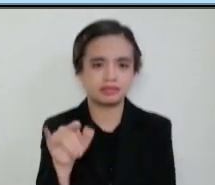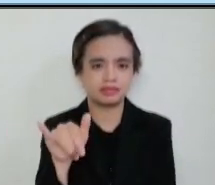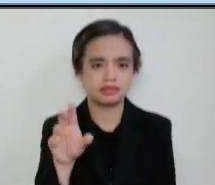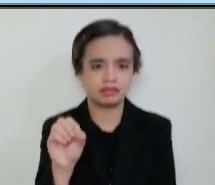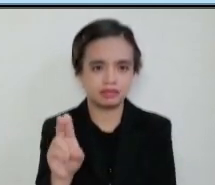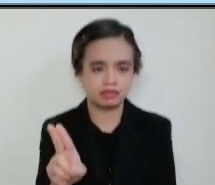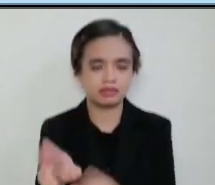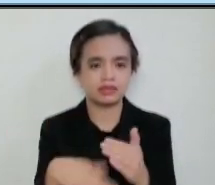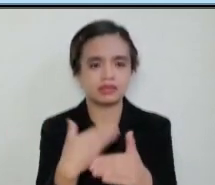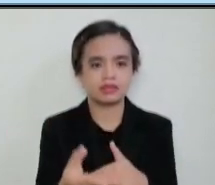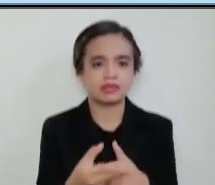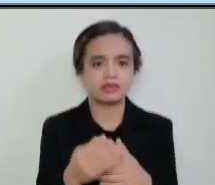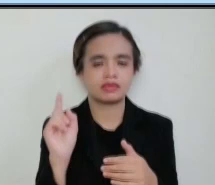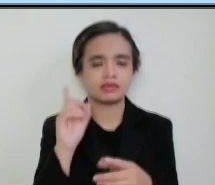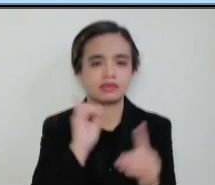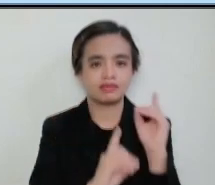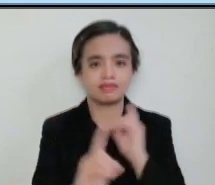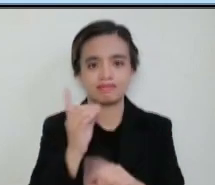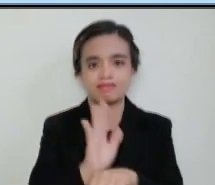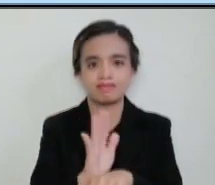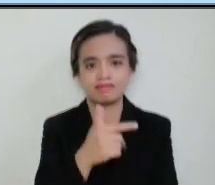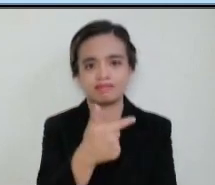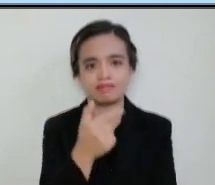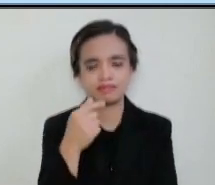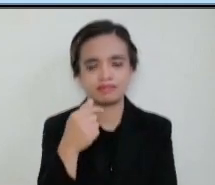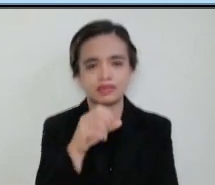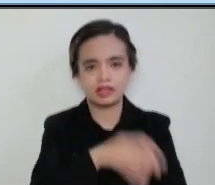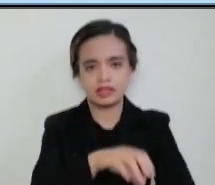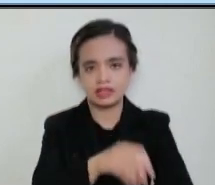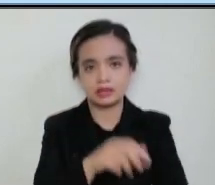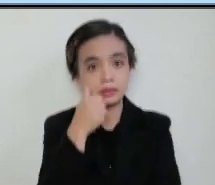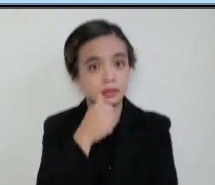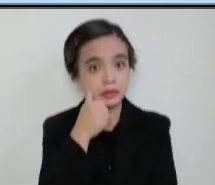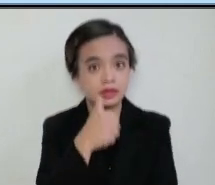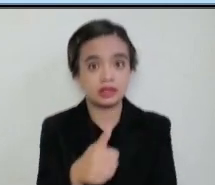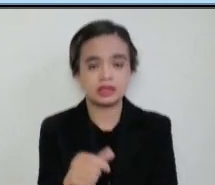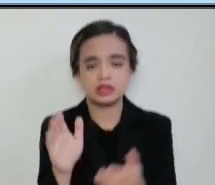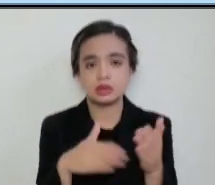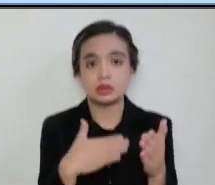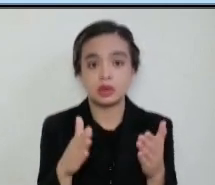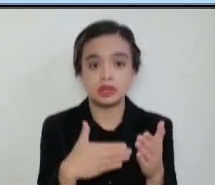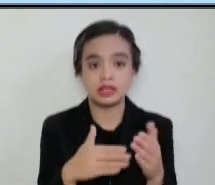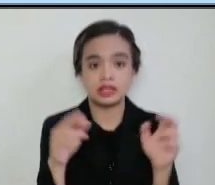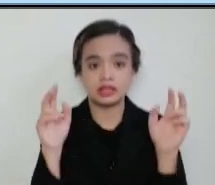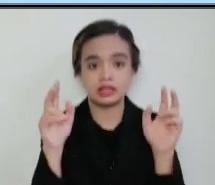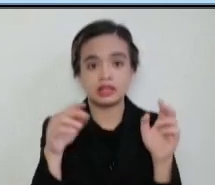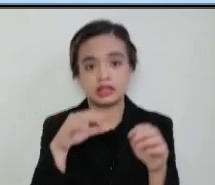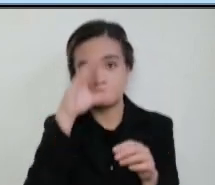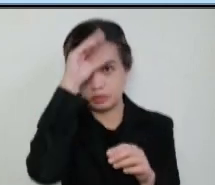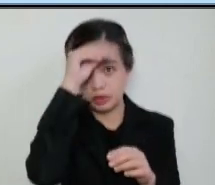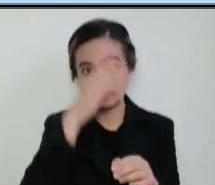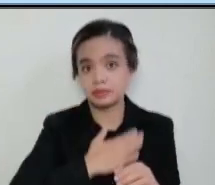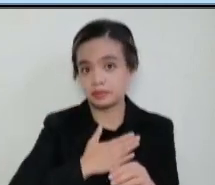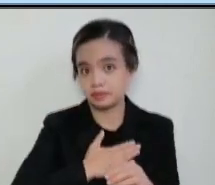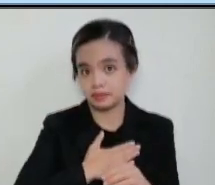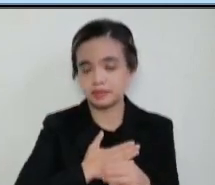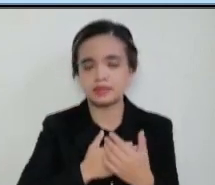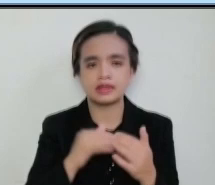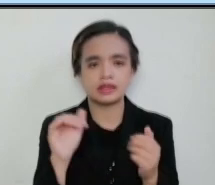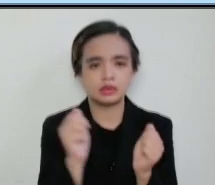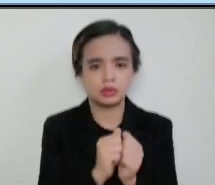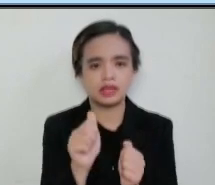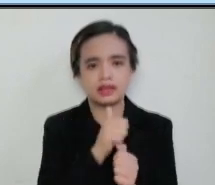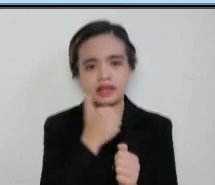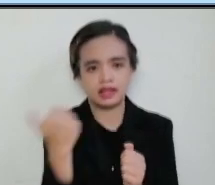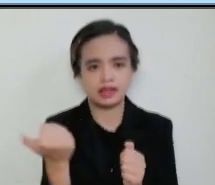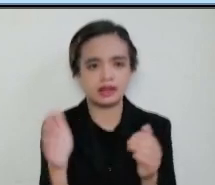drama series na Gossip Girl. Ang kantang The Boy Is Mine kasama ang iba pang trending songs na Yes and We